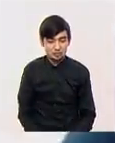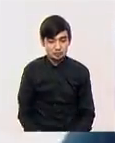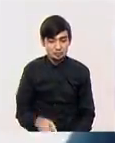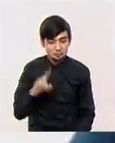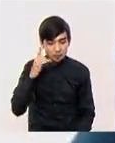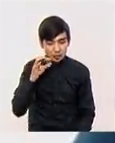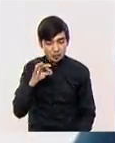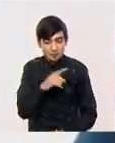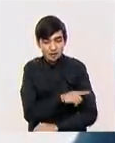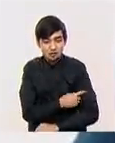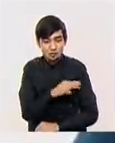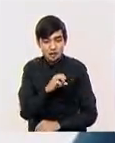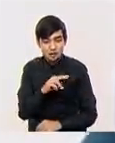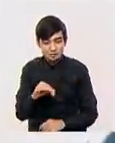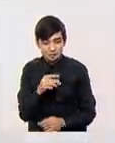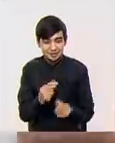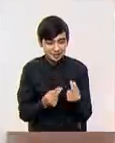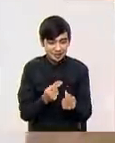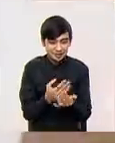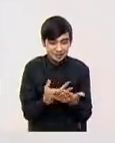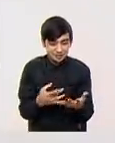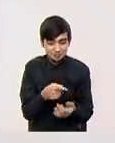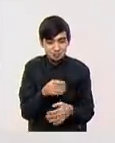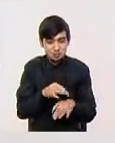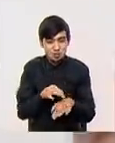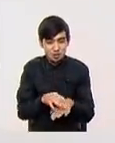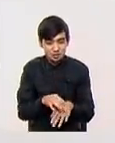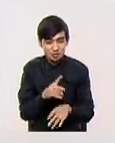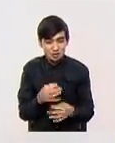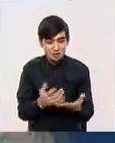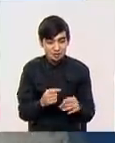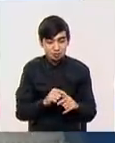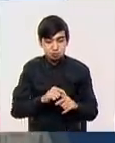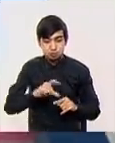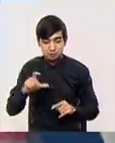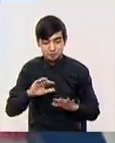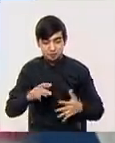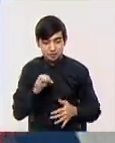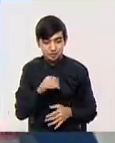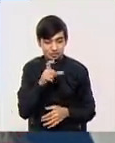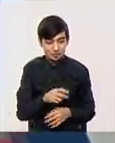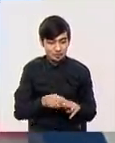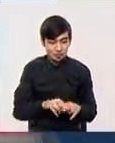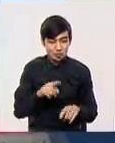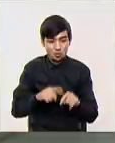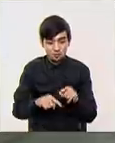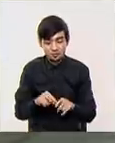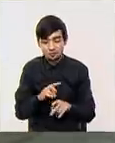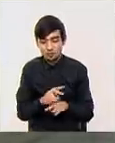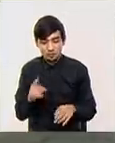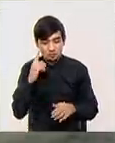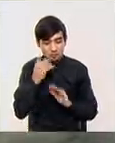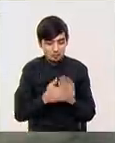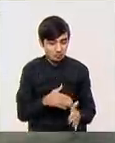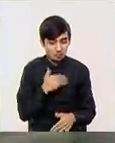Психиатр дәрігер Мәди Қаламбекұлы ойын құмарлық ауру, бірақ ол асқынып кеткенге дейін ойынға тәуелді адамда жақындары да түсінбейді дейді.